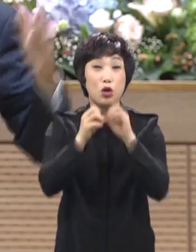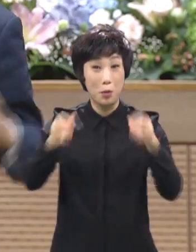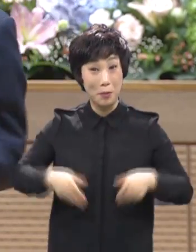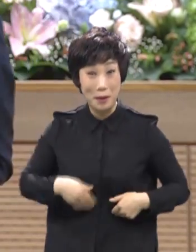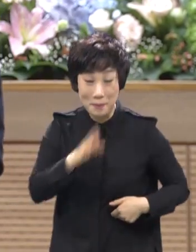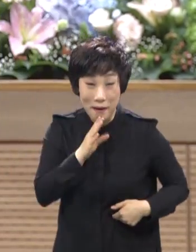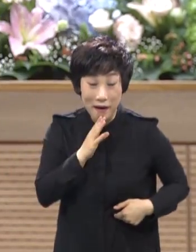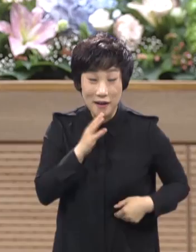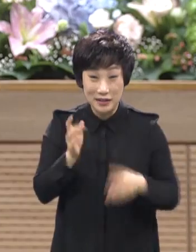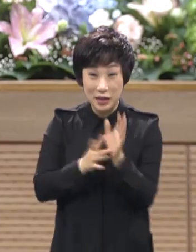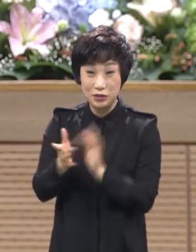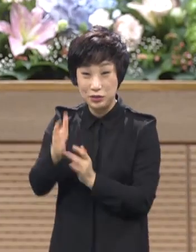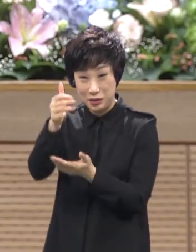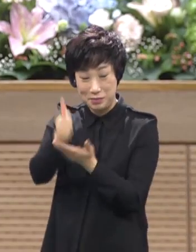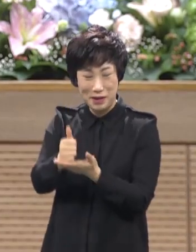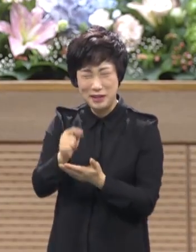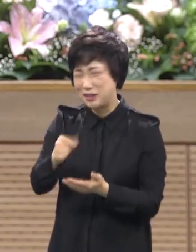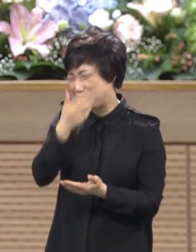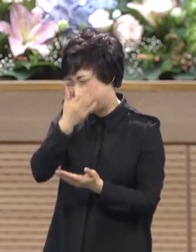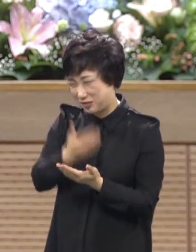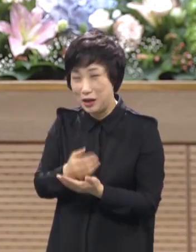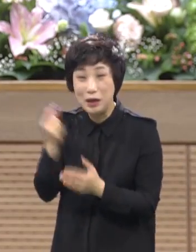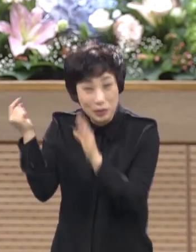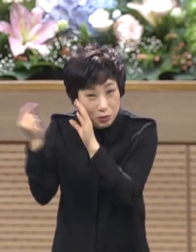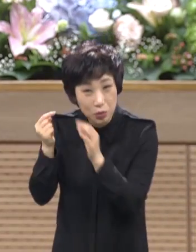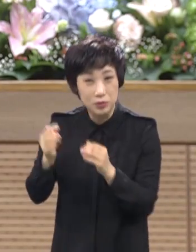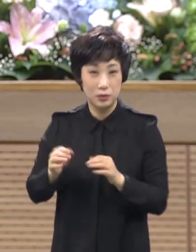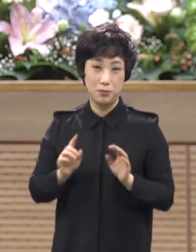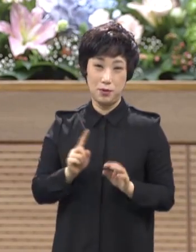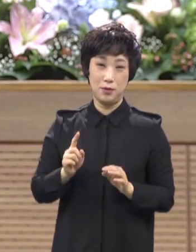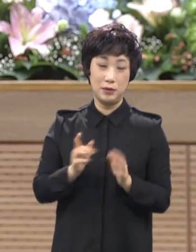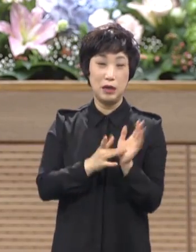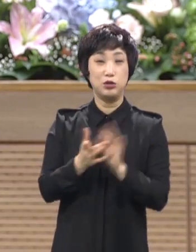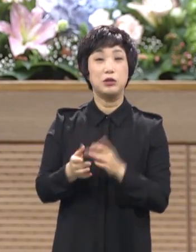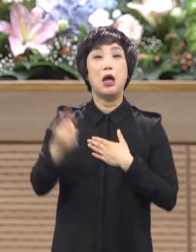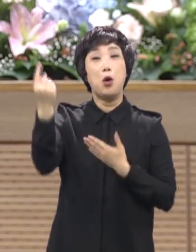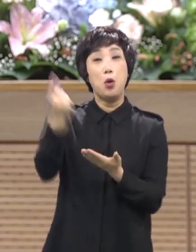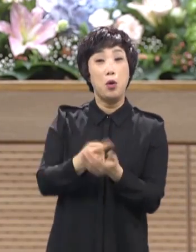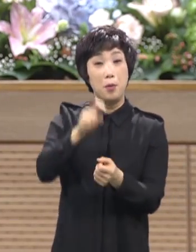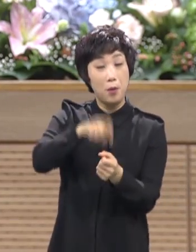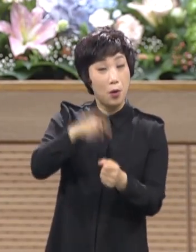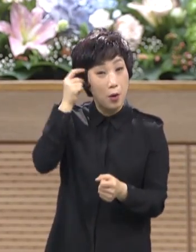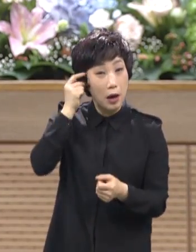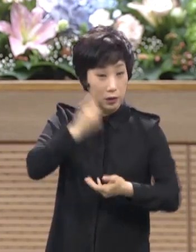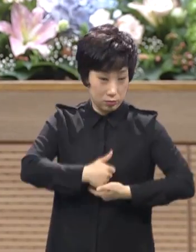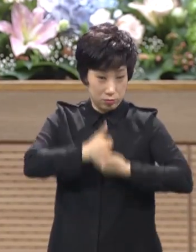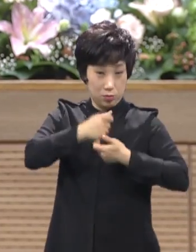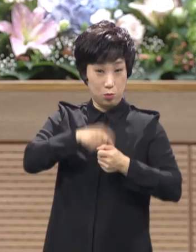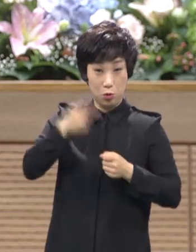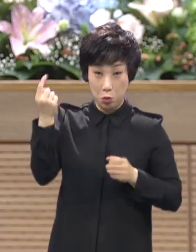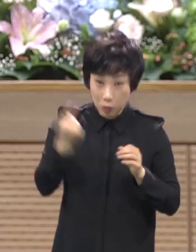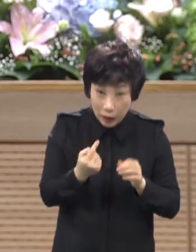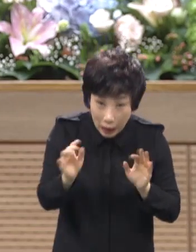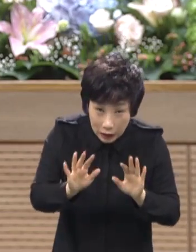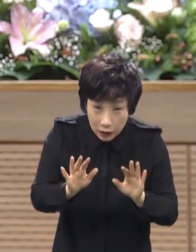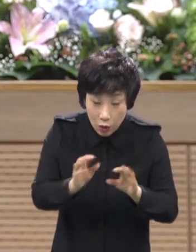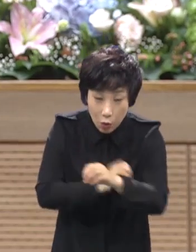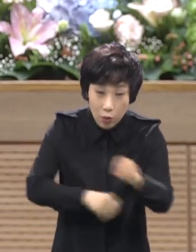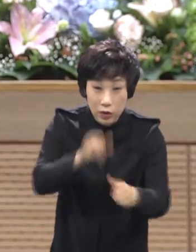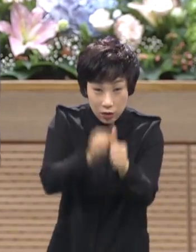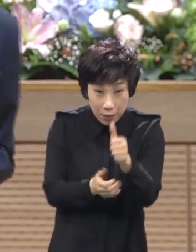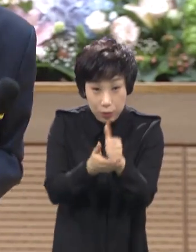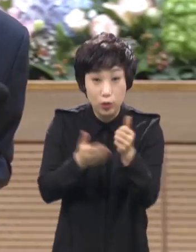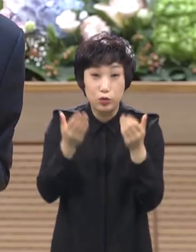예수님이 이 어마어마한 소식, 내가 온 것은 섬김을 받으려 함이 아니요